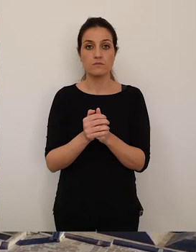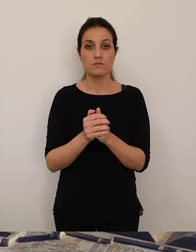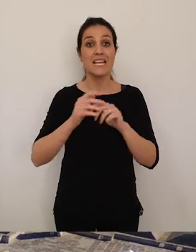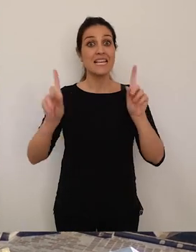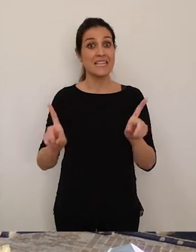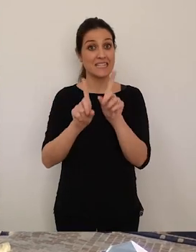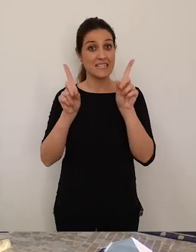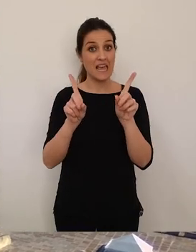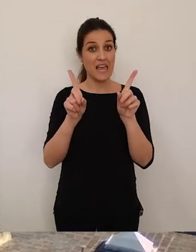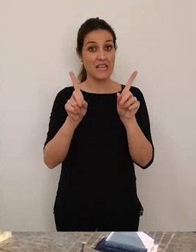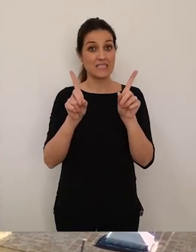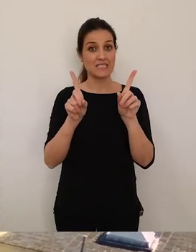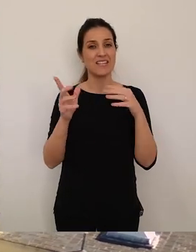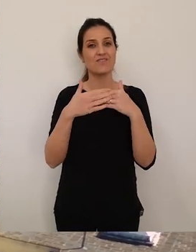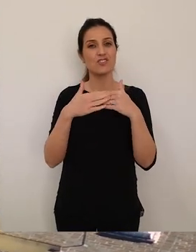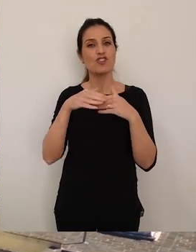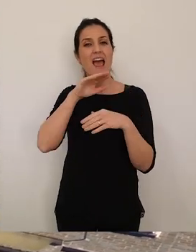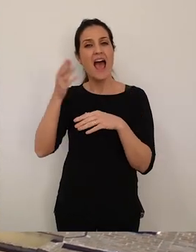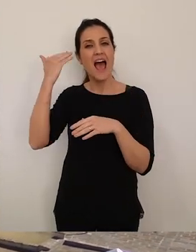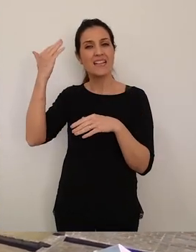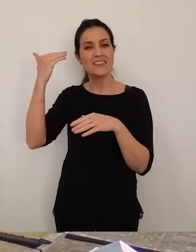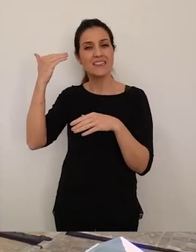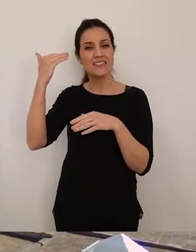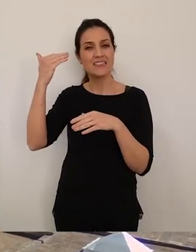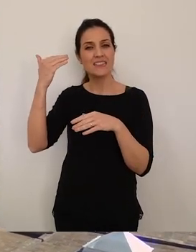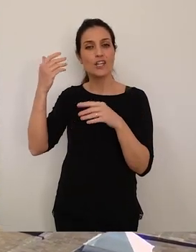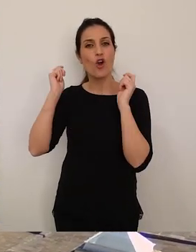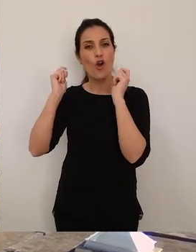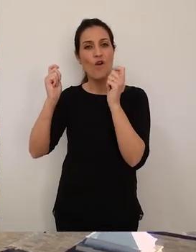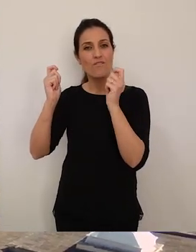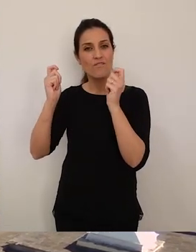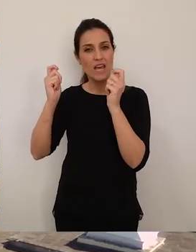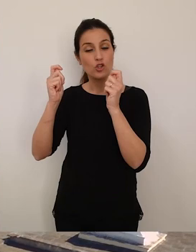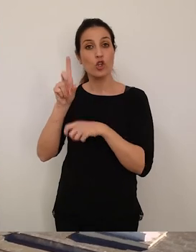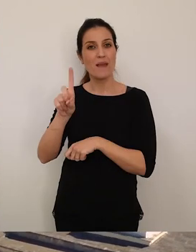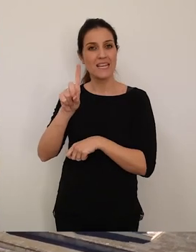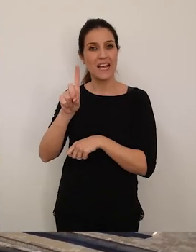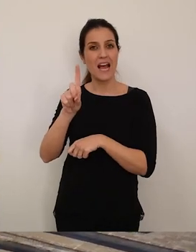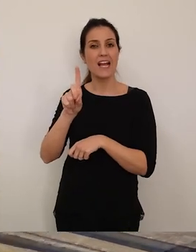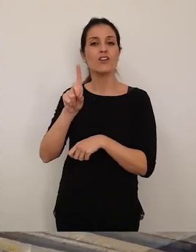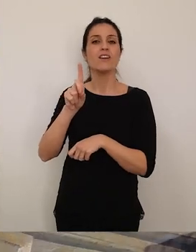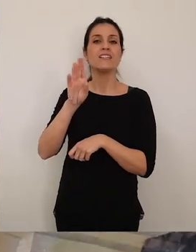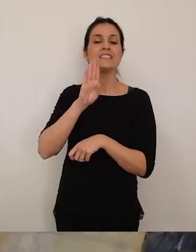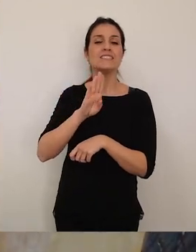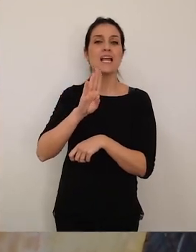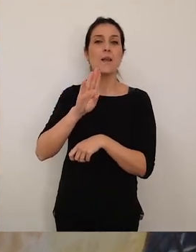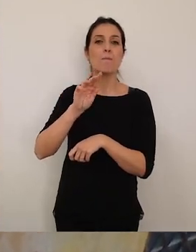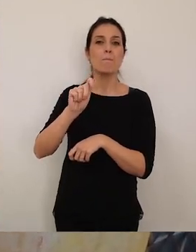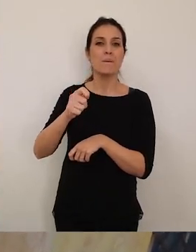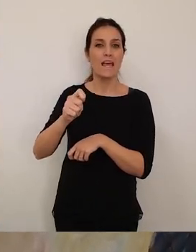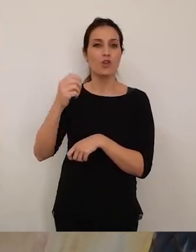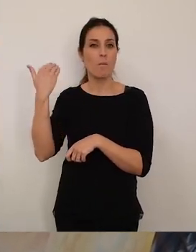La chiesa è annessa all'antico convento domenicano dei Santissimi Pietro e Paolo, soppresso nel 1809 dalle